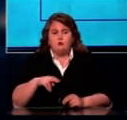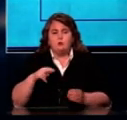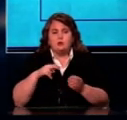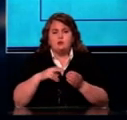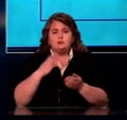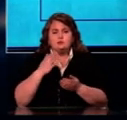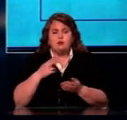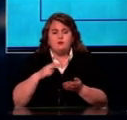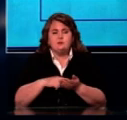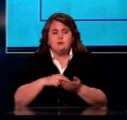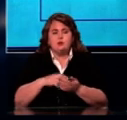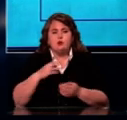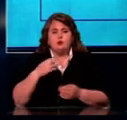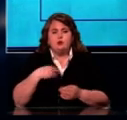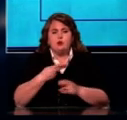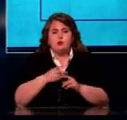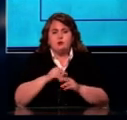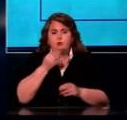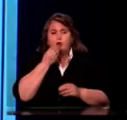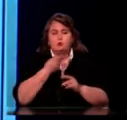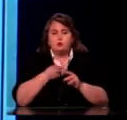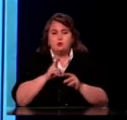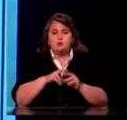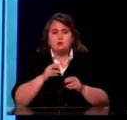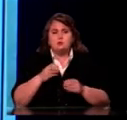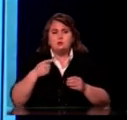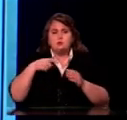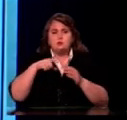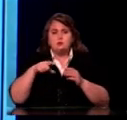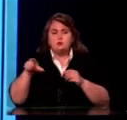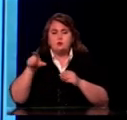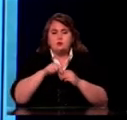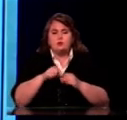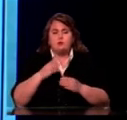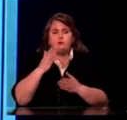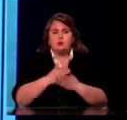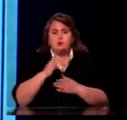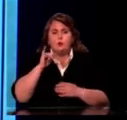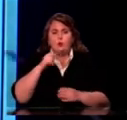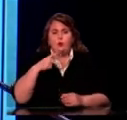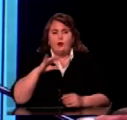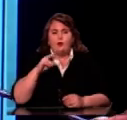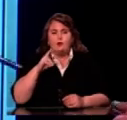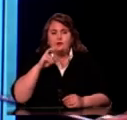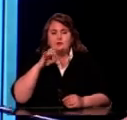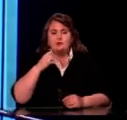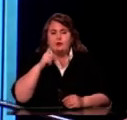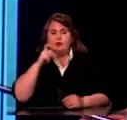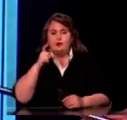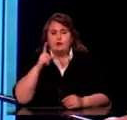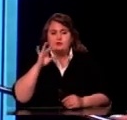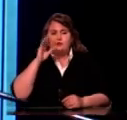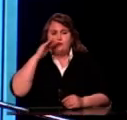представители, то у нас продуктами реакции горения органических соединений являются углекислый газ и вода. В